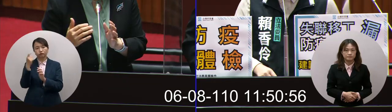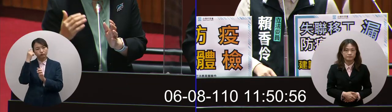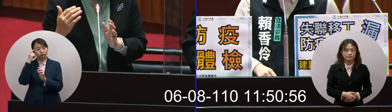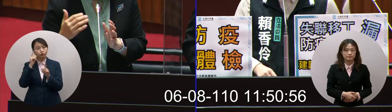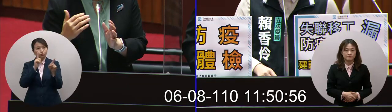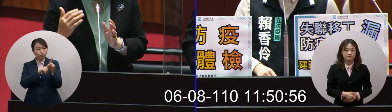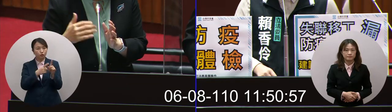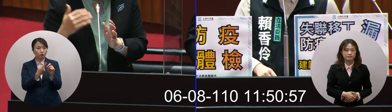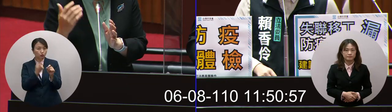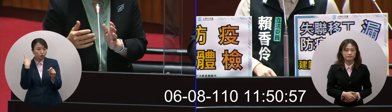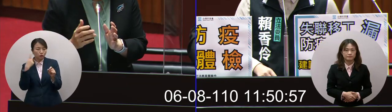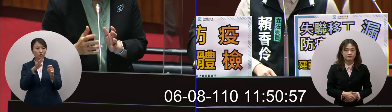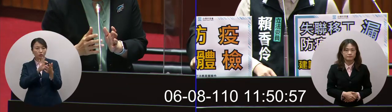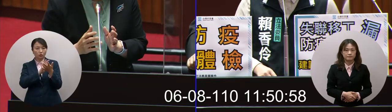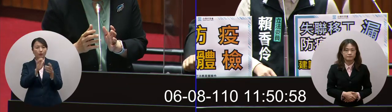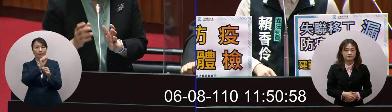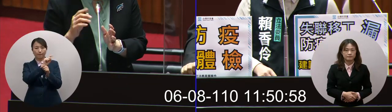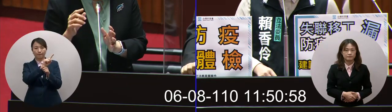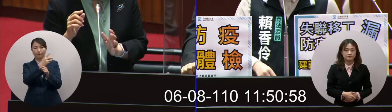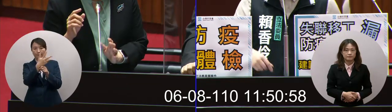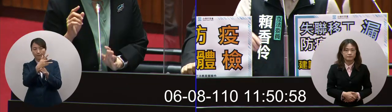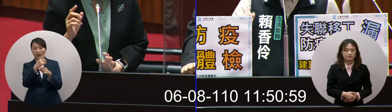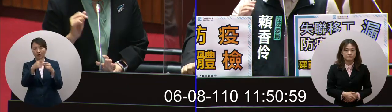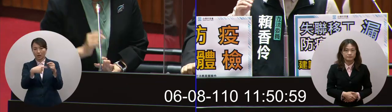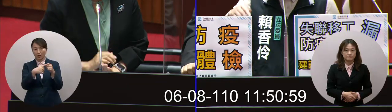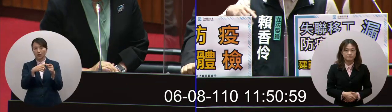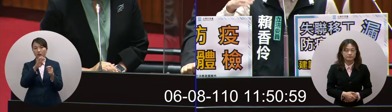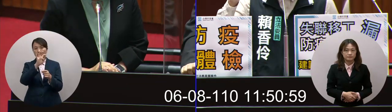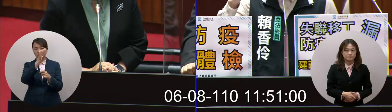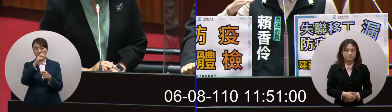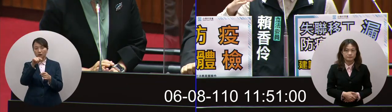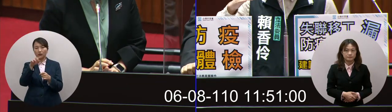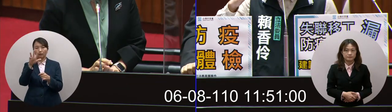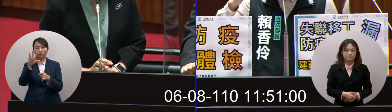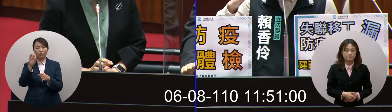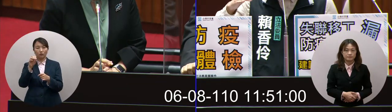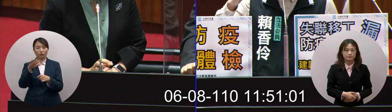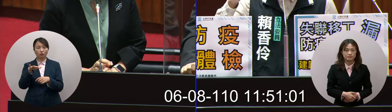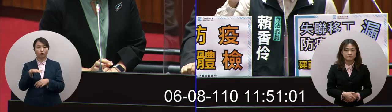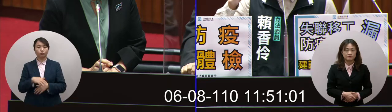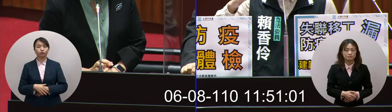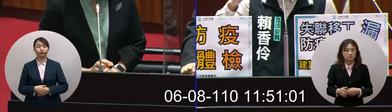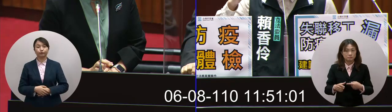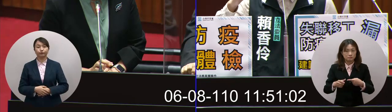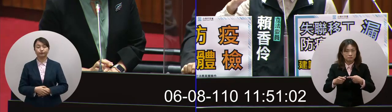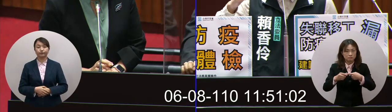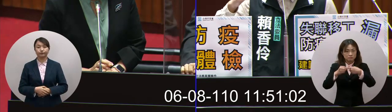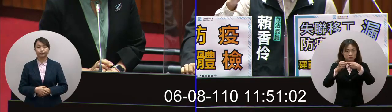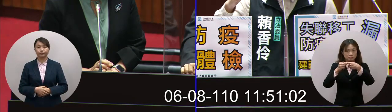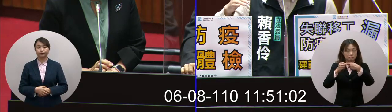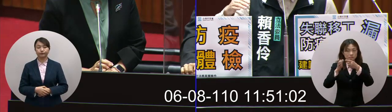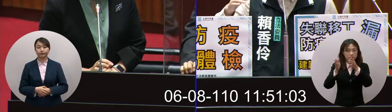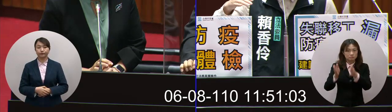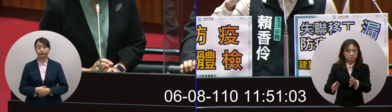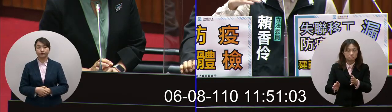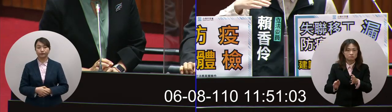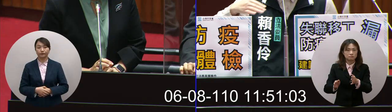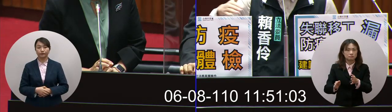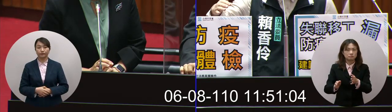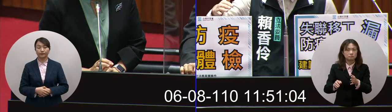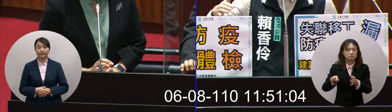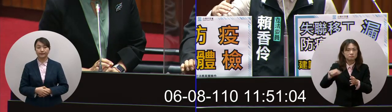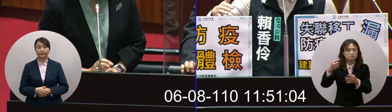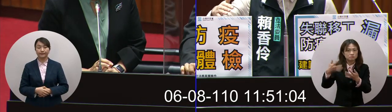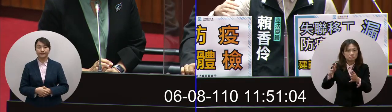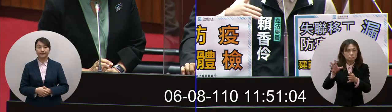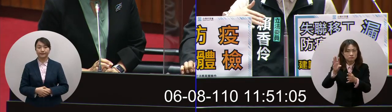就比较去年这样，就是用108。哦，40.8万的这个。 所以是不是说第一批你原来的100多万人，你用108的，你是直